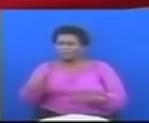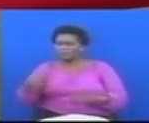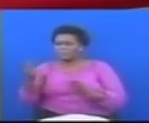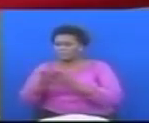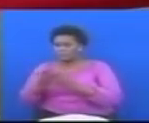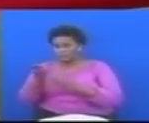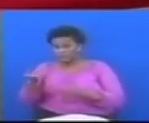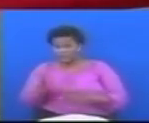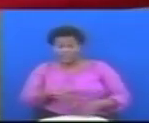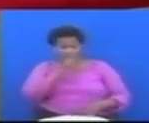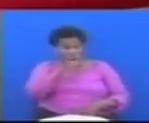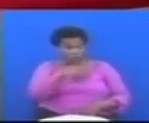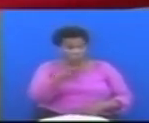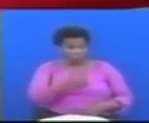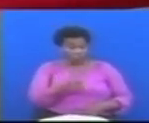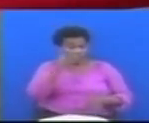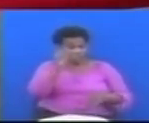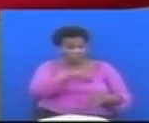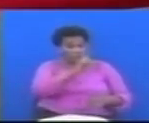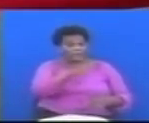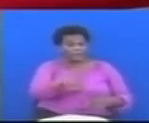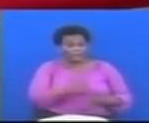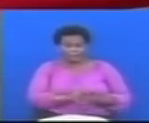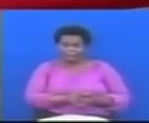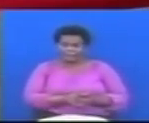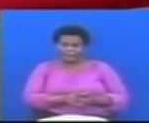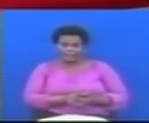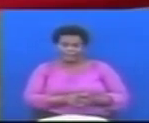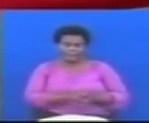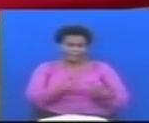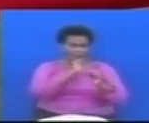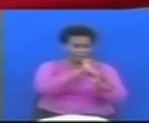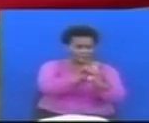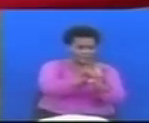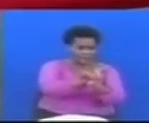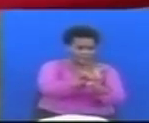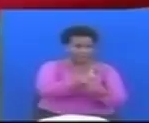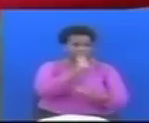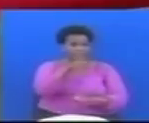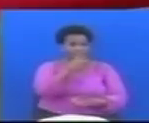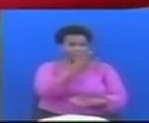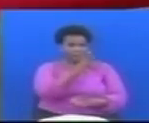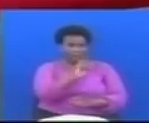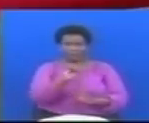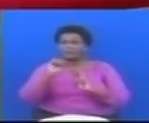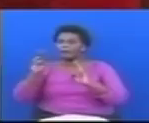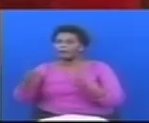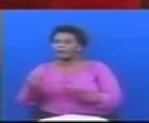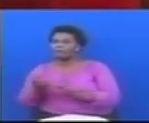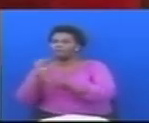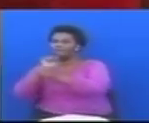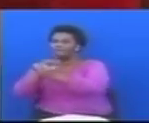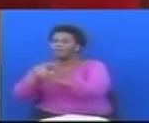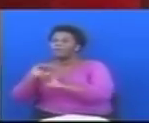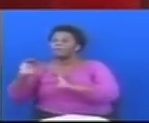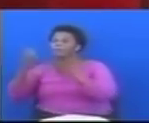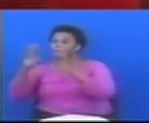hatia adhabu yake ni kifungo cha miaka 30 jela au kifungo cha maisha. Pamoja na adhabu hii ambayo ni